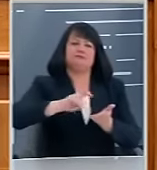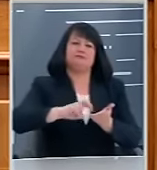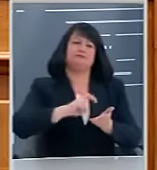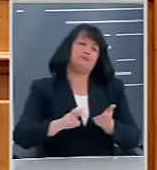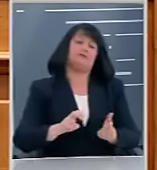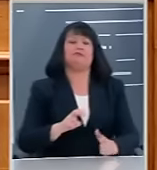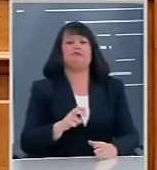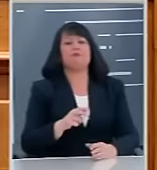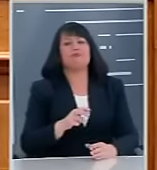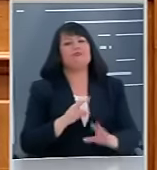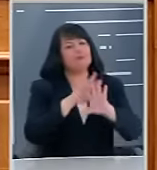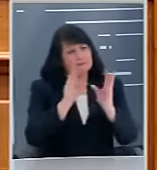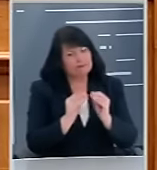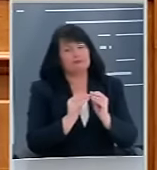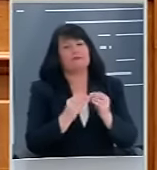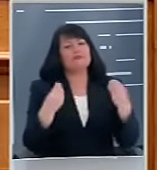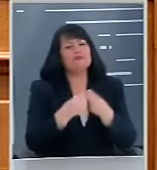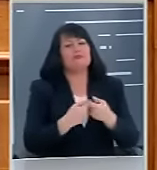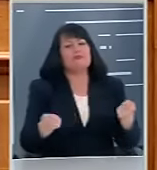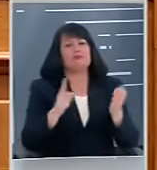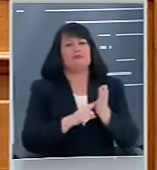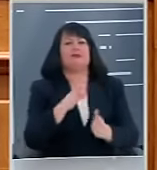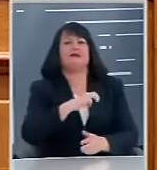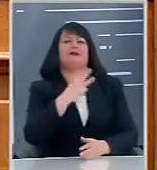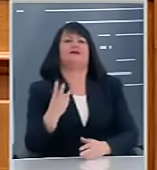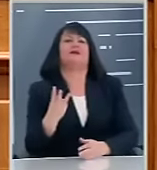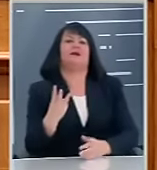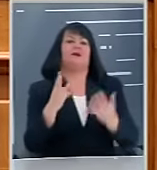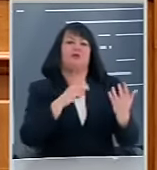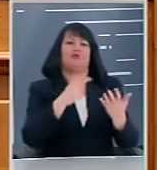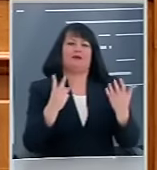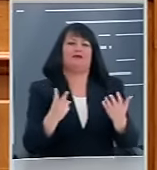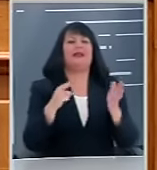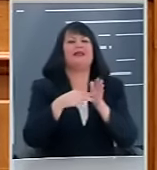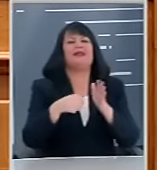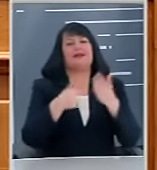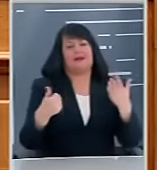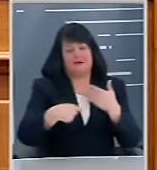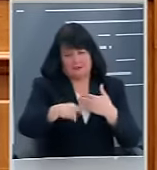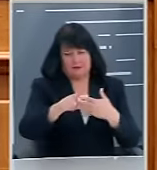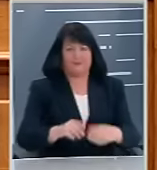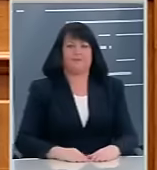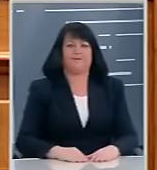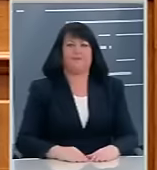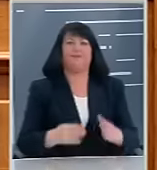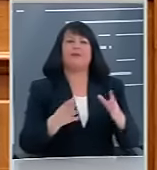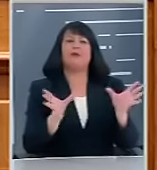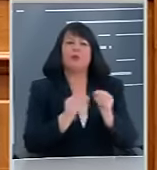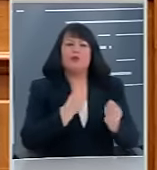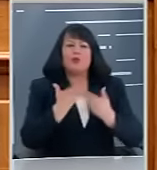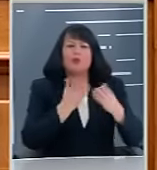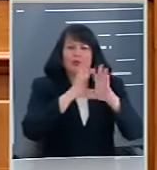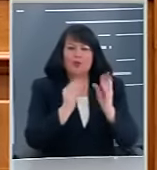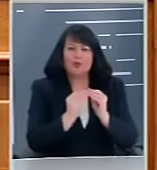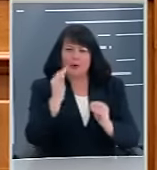ΕΦΚΑ και το πλαίσιο εφαρμογής του νόμου 4387 του 2016. Τα σχετικά κονδύλια για τις λειτουργικές δαπάνες παρουσιάζουν